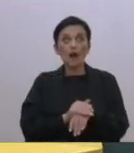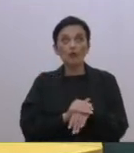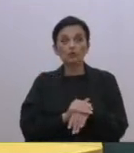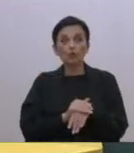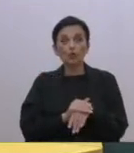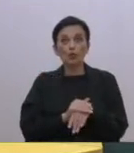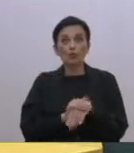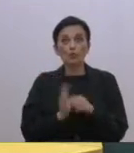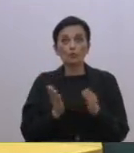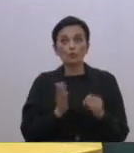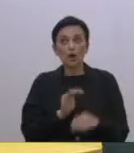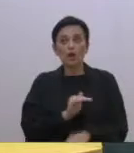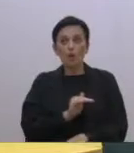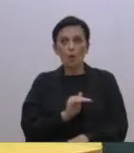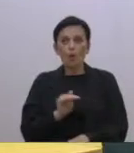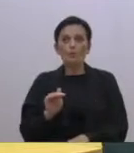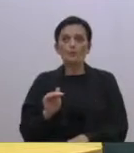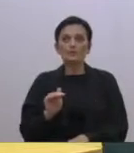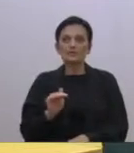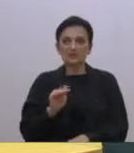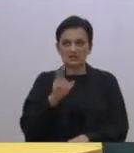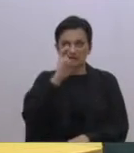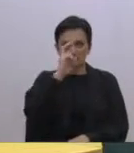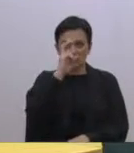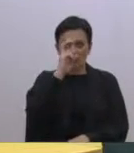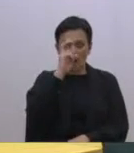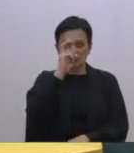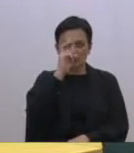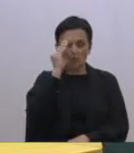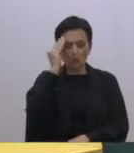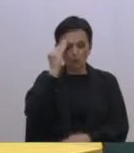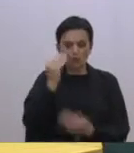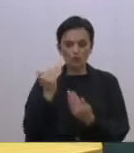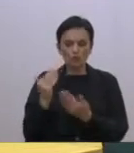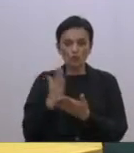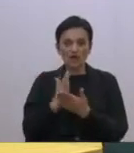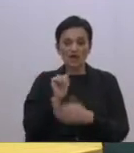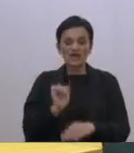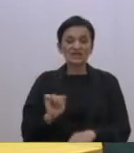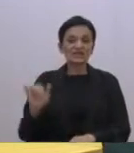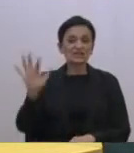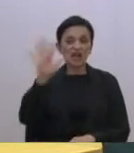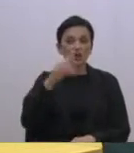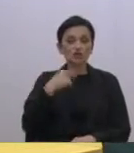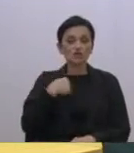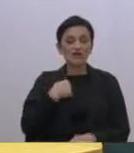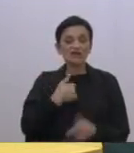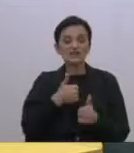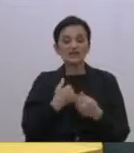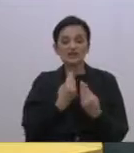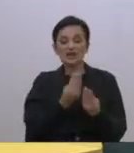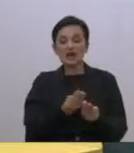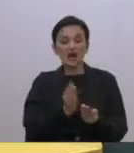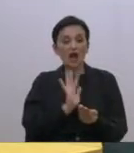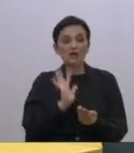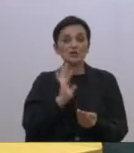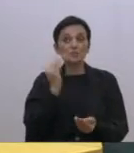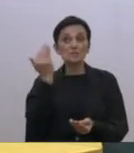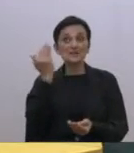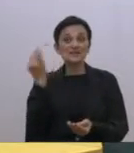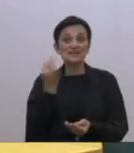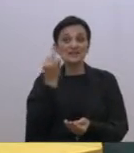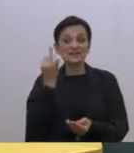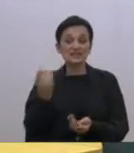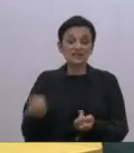რაღაცნაირად ოფიციალური სამთავრობო პოზიცია არის, რომ დასავლეთს ჩვენთვის კარგი კი არ უნდა, არამედ მისი ინტერესების გატარება